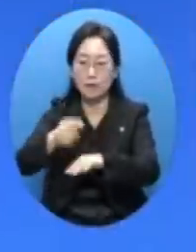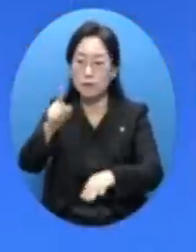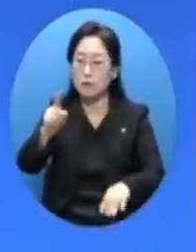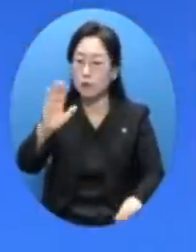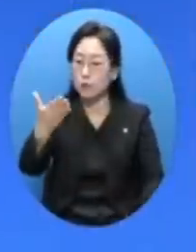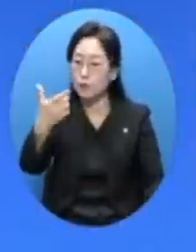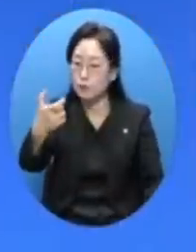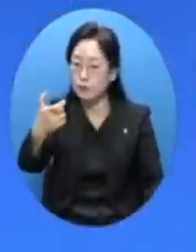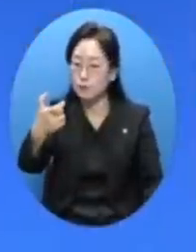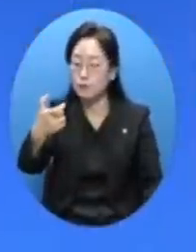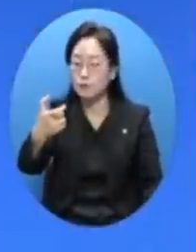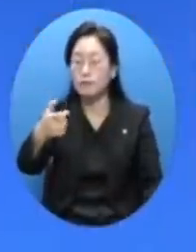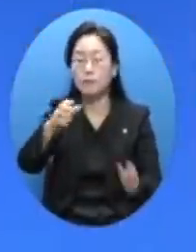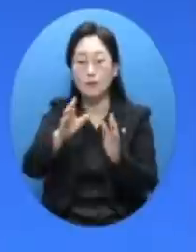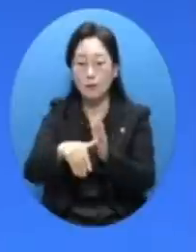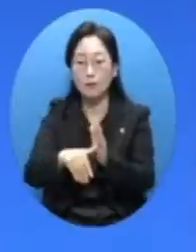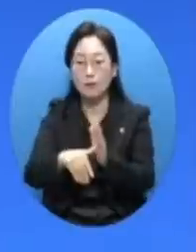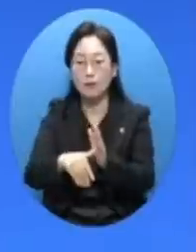1960년대